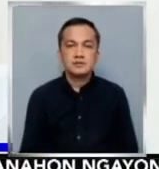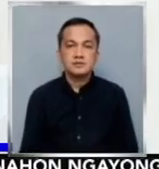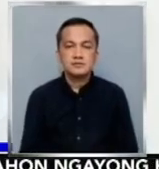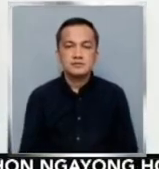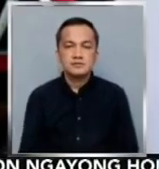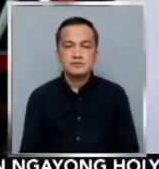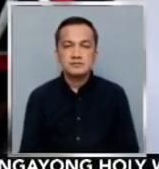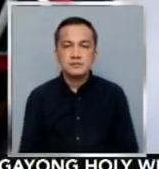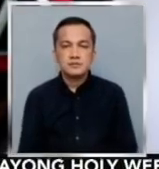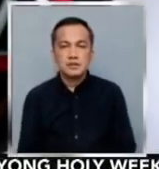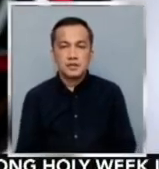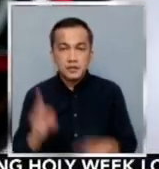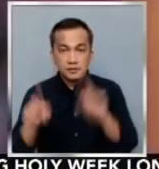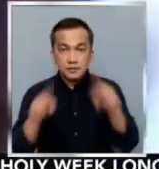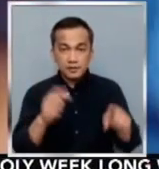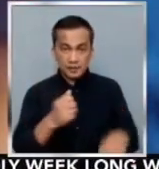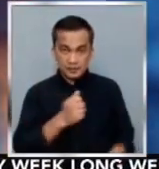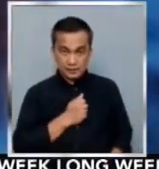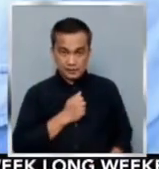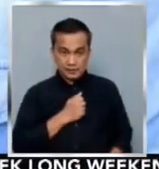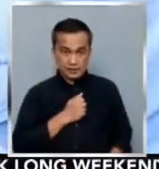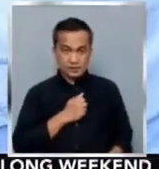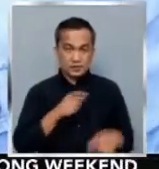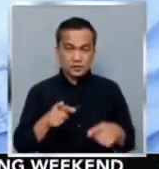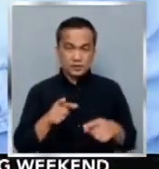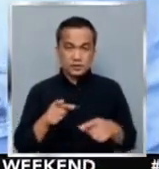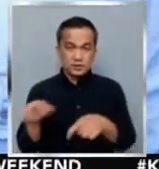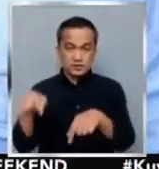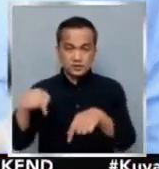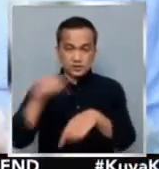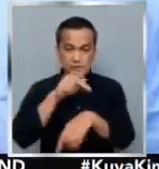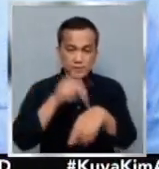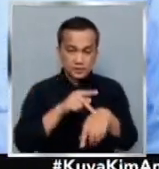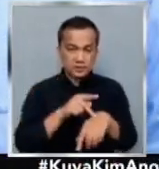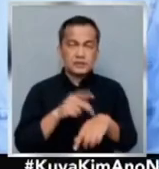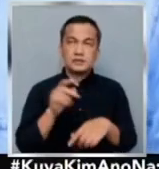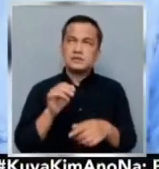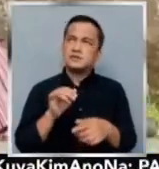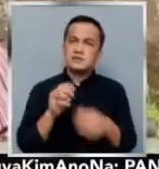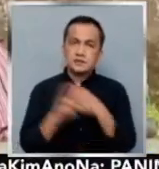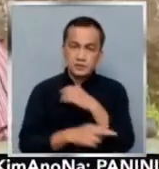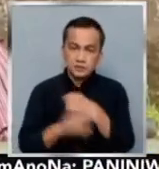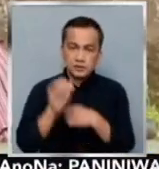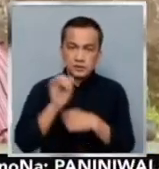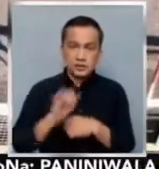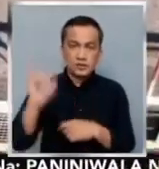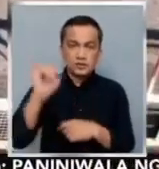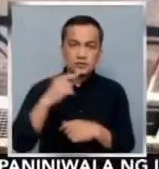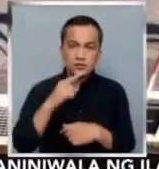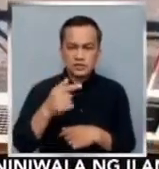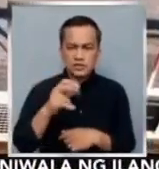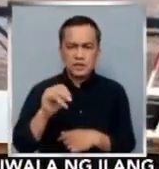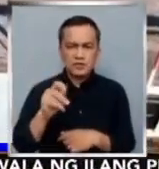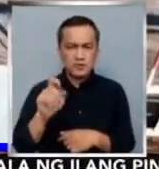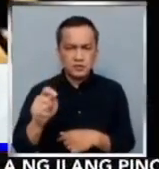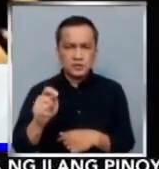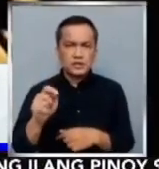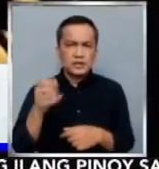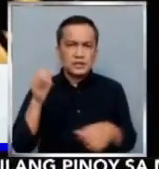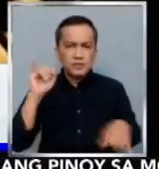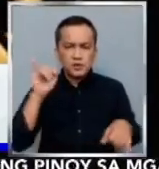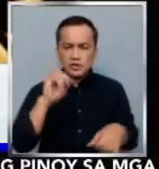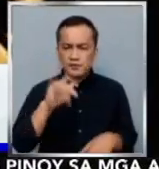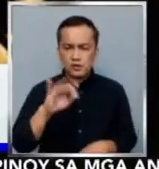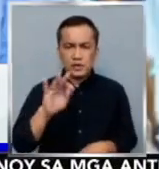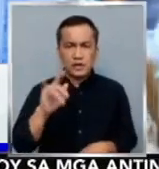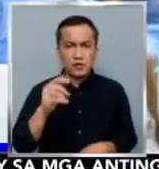May iba't ibang anting-anting at iba't ibang mga rehiyon dito sa Pilipinas. Sa Ilocos, meron silang babato o gingginamot. Ang mga Ifugao naman, meron silang agimat na ang tawag